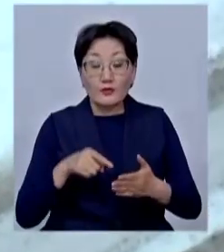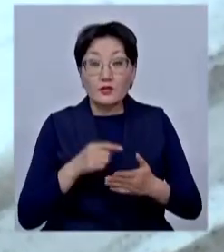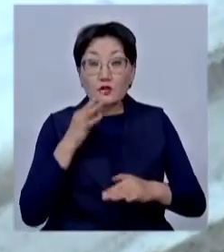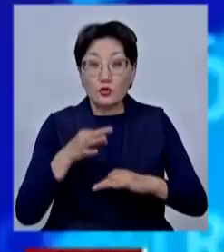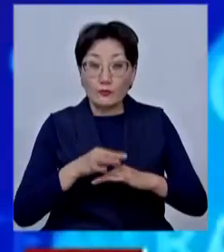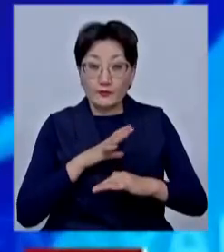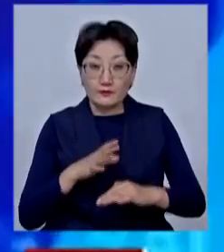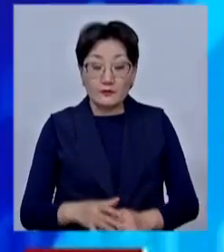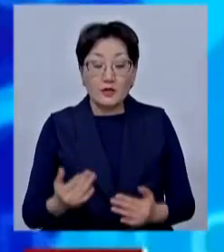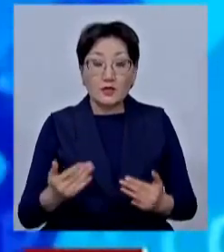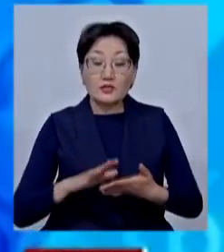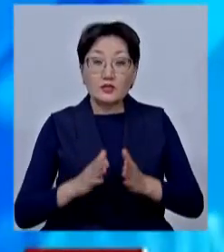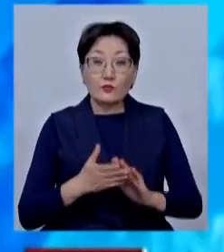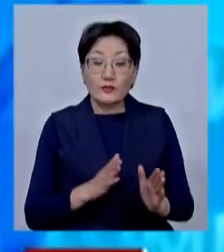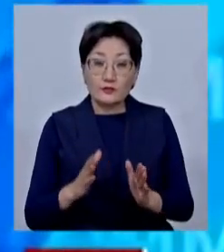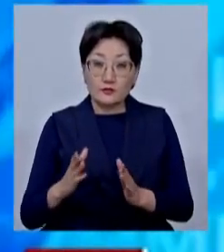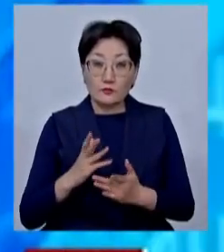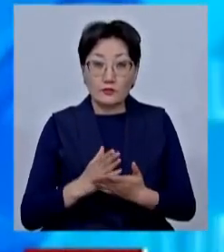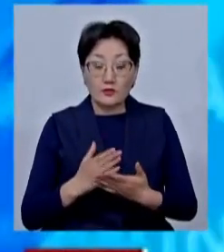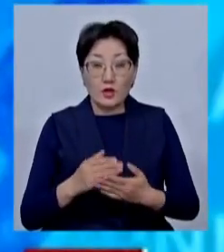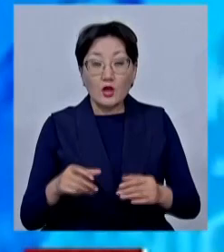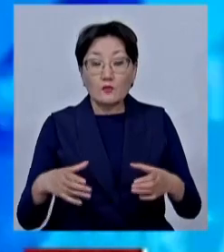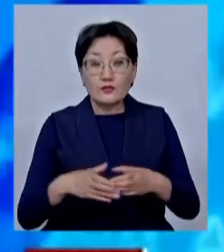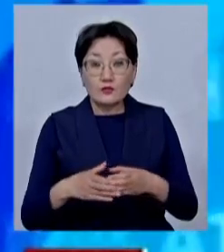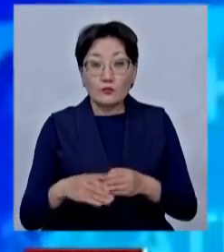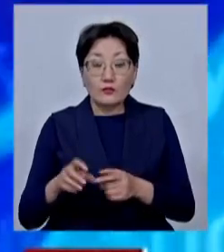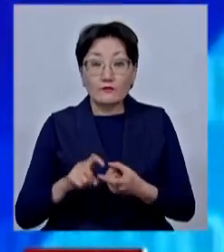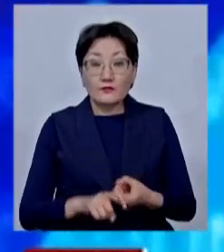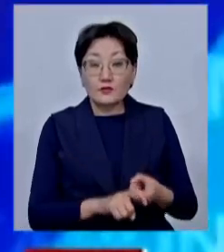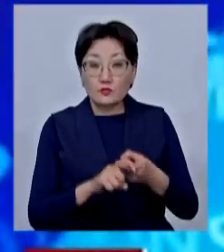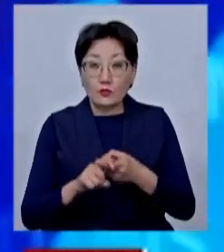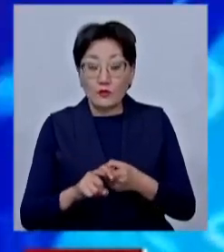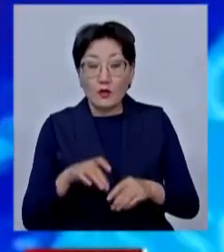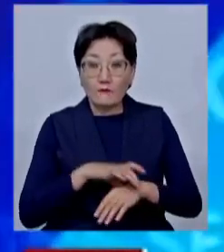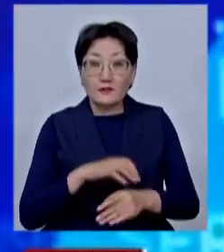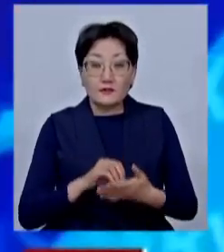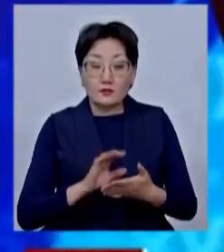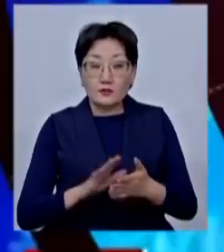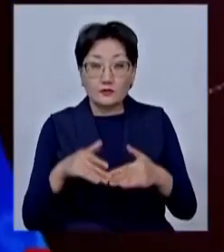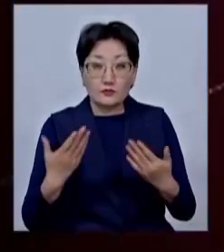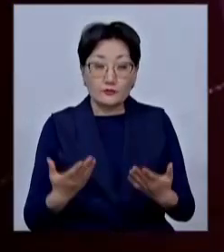жауап берді. Қазір жағдай тұрақталып келеді. Ұжымдарда жаппай вирус жұқтыру фактілері тіркелген жоқ.